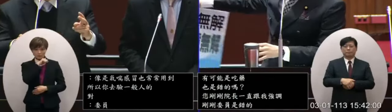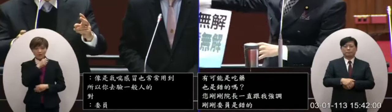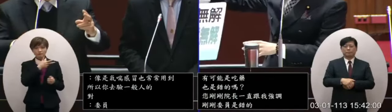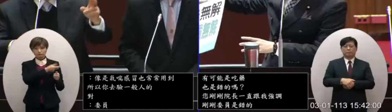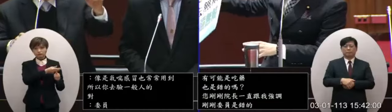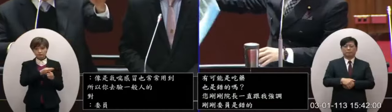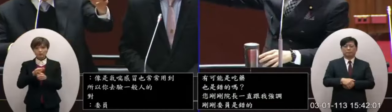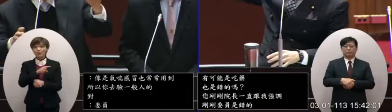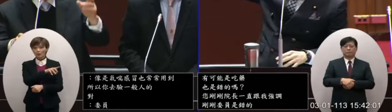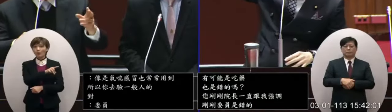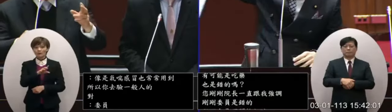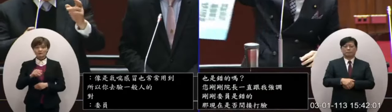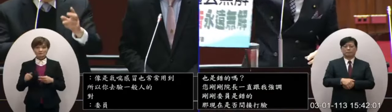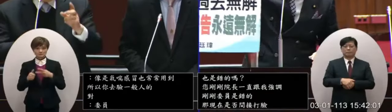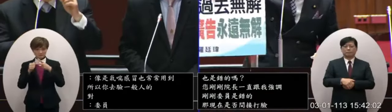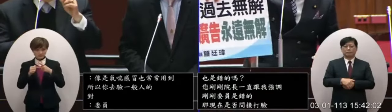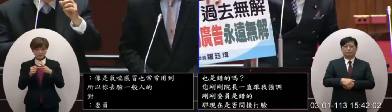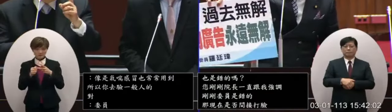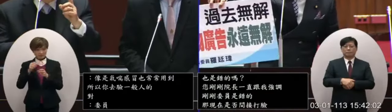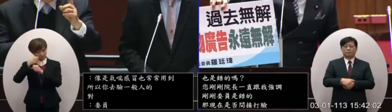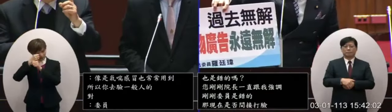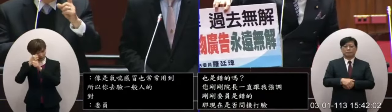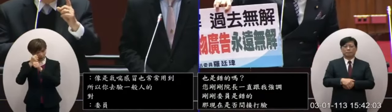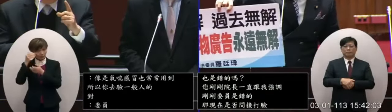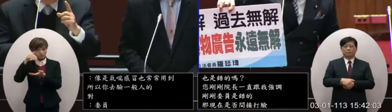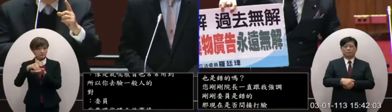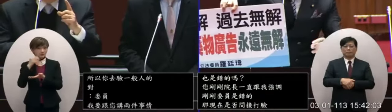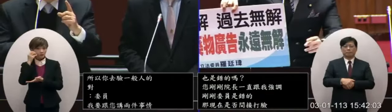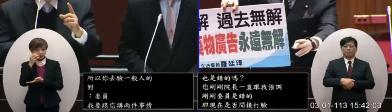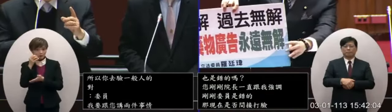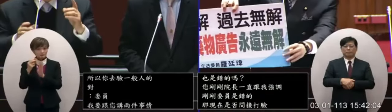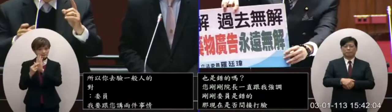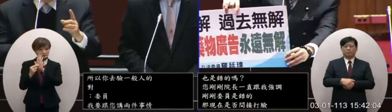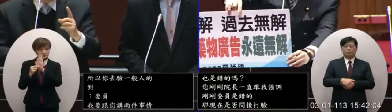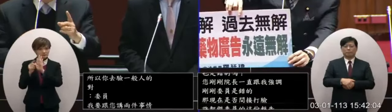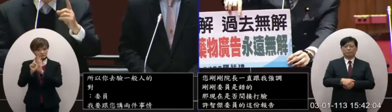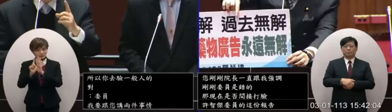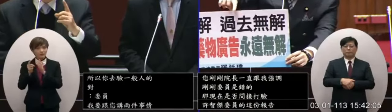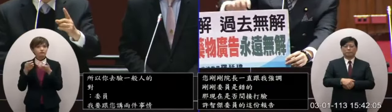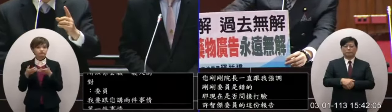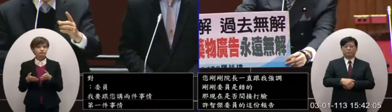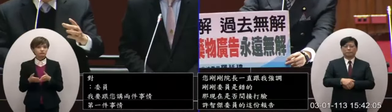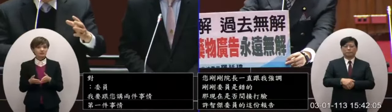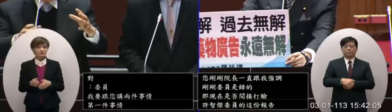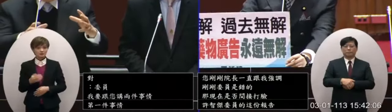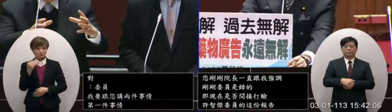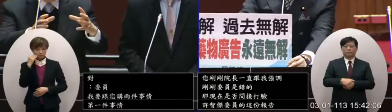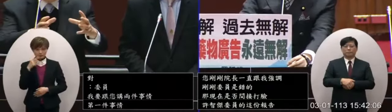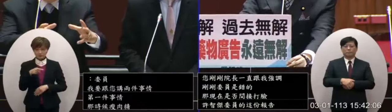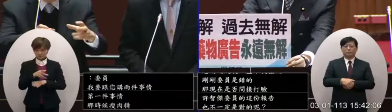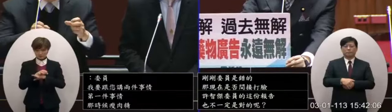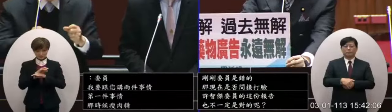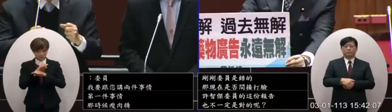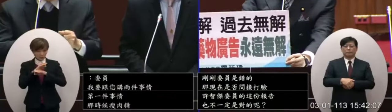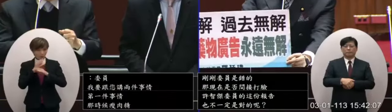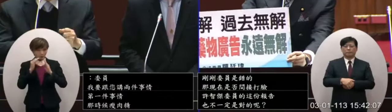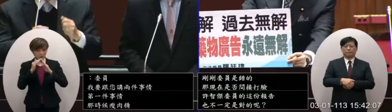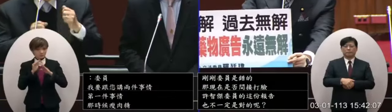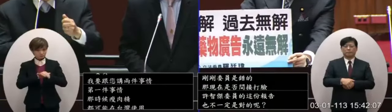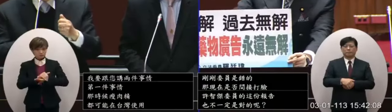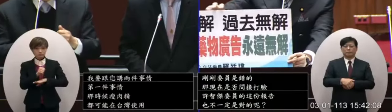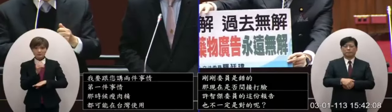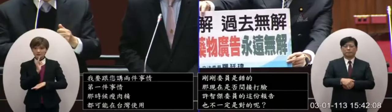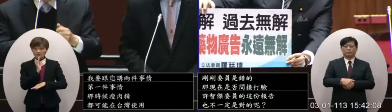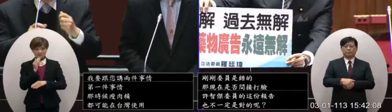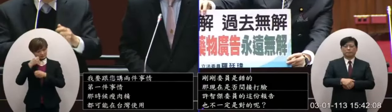第二个，这个检验出来的结果的解释很重要。我觉得作为一个好的科学家，你去检验出来有了，